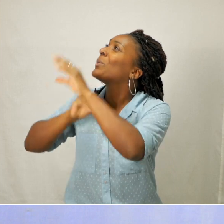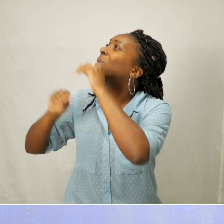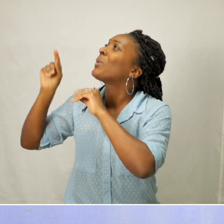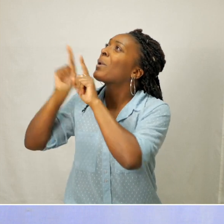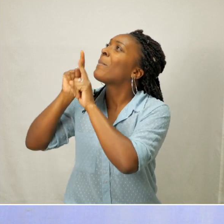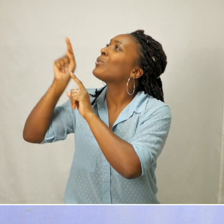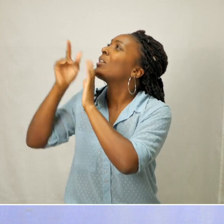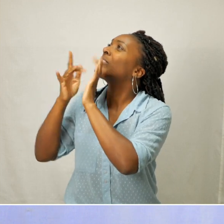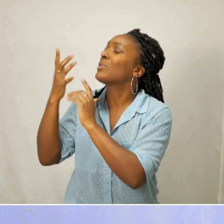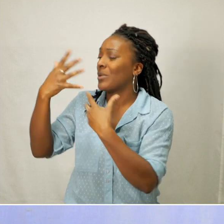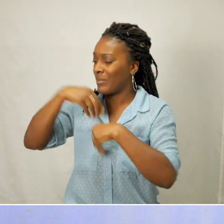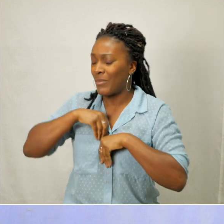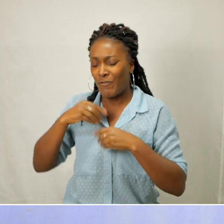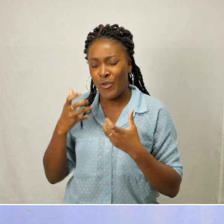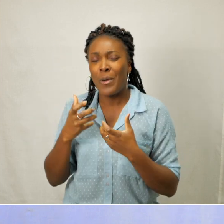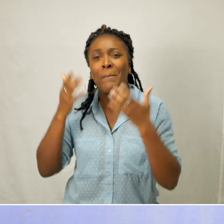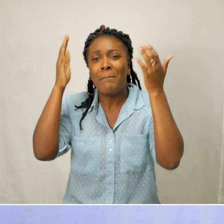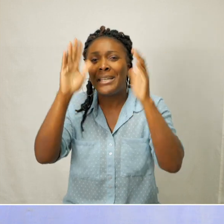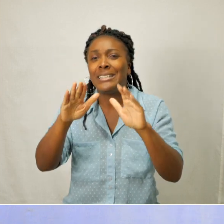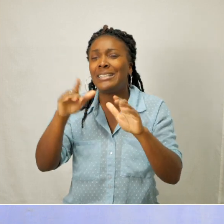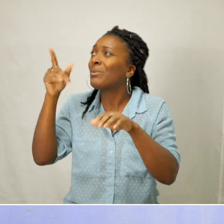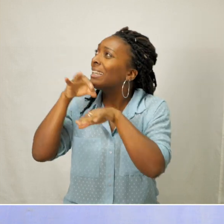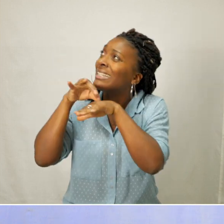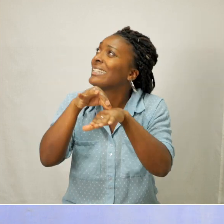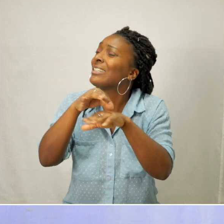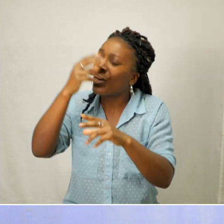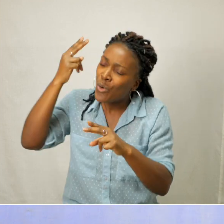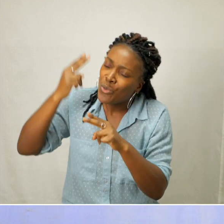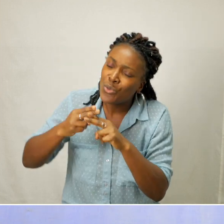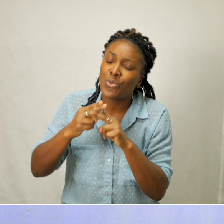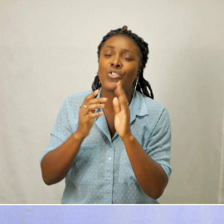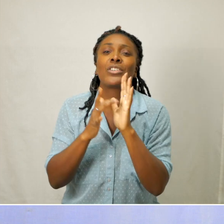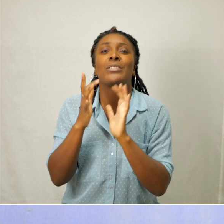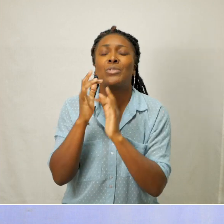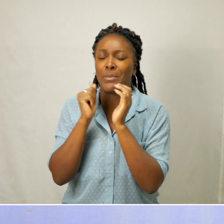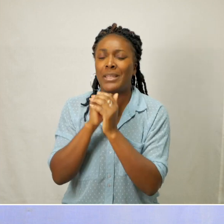d'être comme toi, Seigneur. Merci de les bénir, de les conduire. Dans le nom de Jésus, j'ai